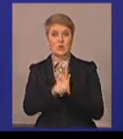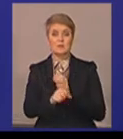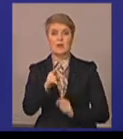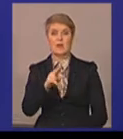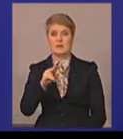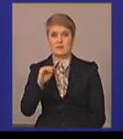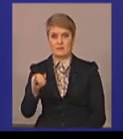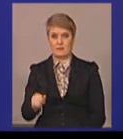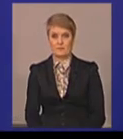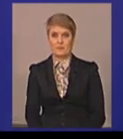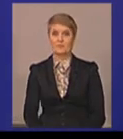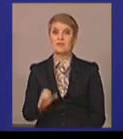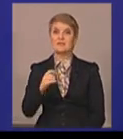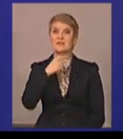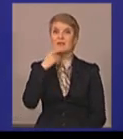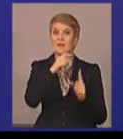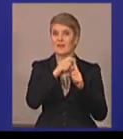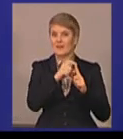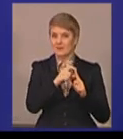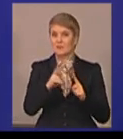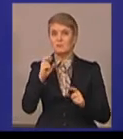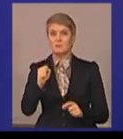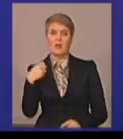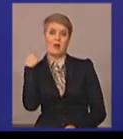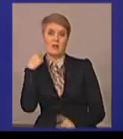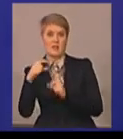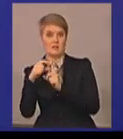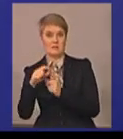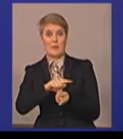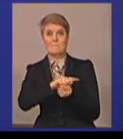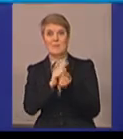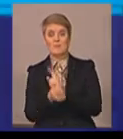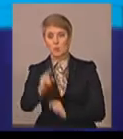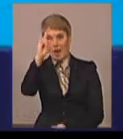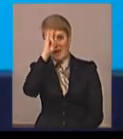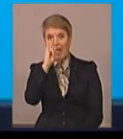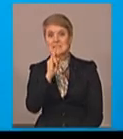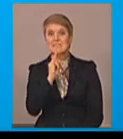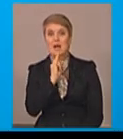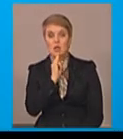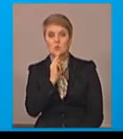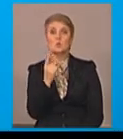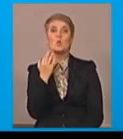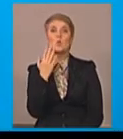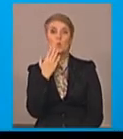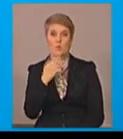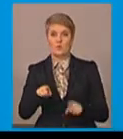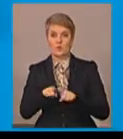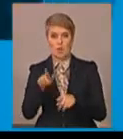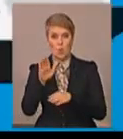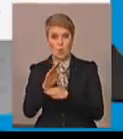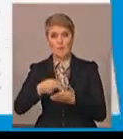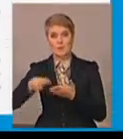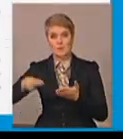З кириличної на латинську графіку переводять казахську мову. Відповідний указ підписав президент Нурсултан Назарбаєв. Своє рішення